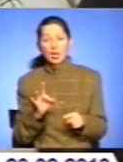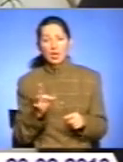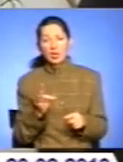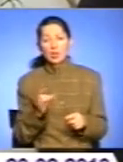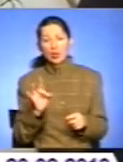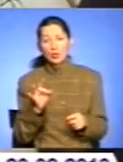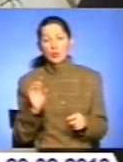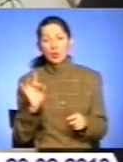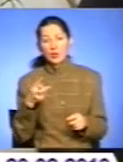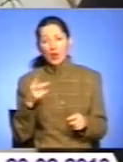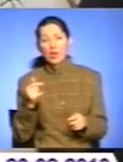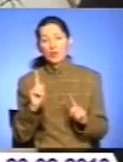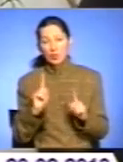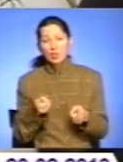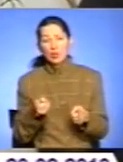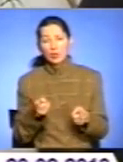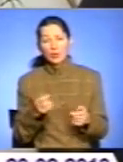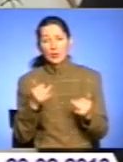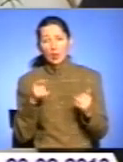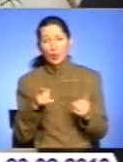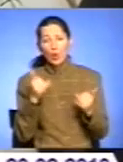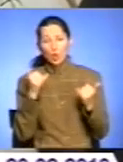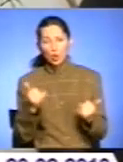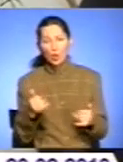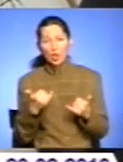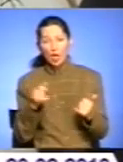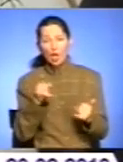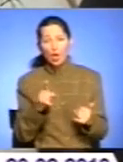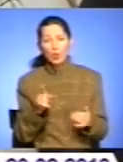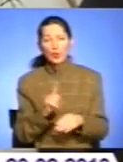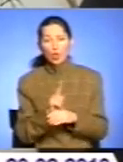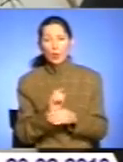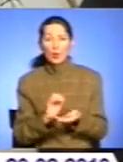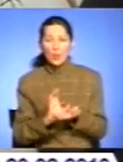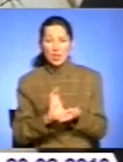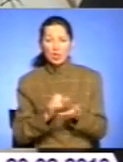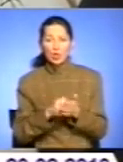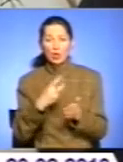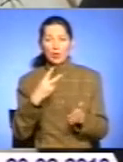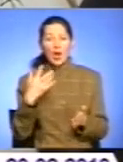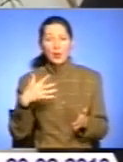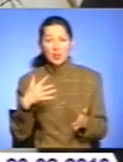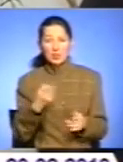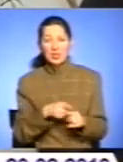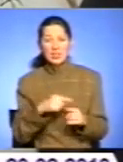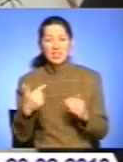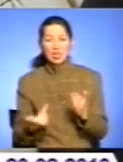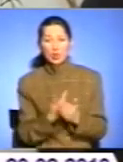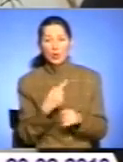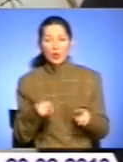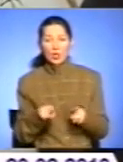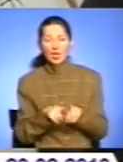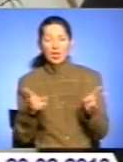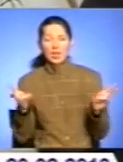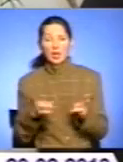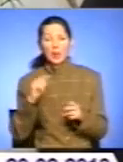діють. Значить, тому сьогодні для того, щоб у Тернополі підняти до 2,50, це знову ж таки треба